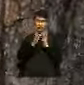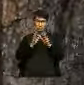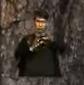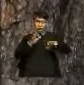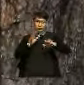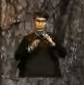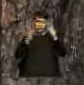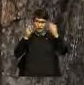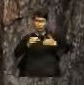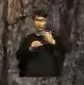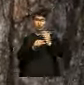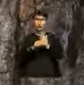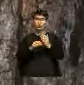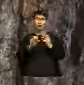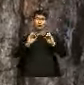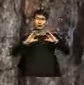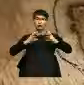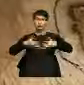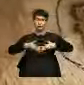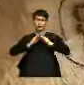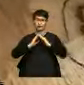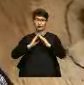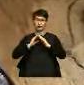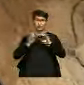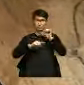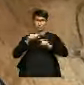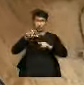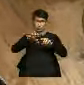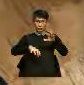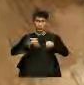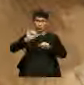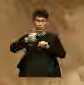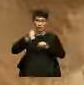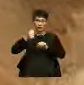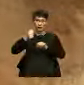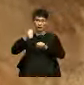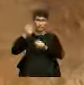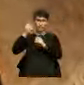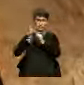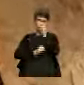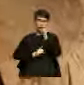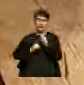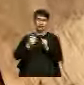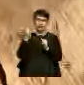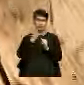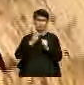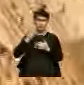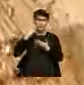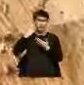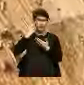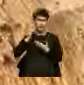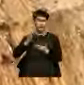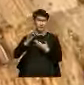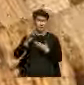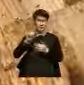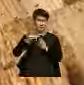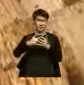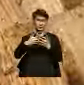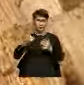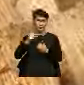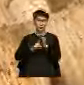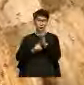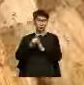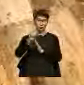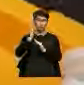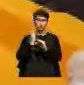보고로 주목받고 있는 국립수목원. 500년 역사를 지켜온 광릉숲의 보존 가치는 시간이